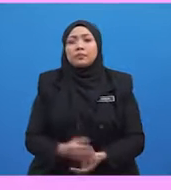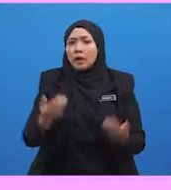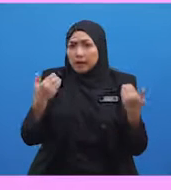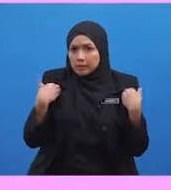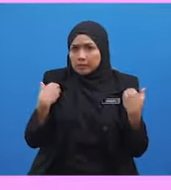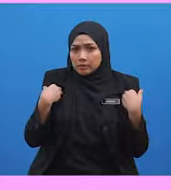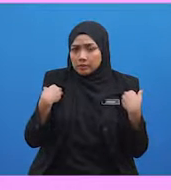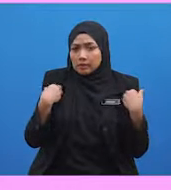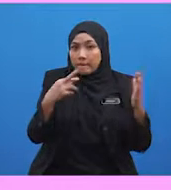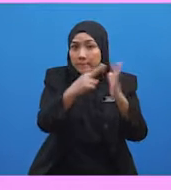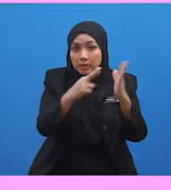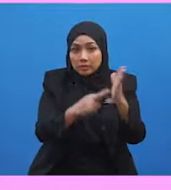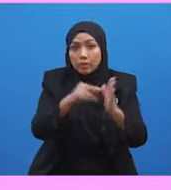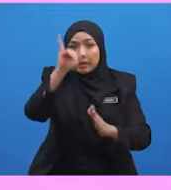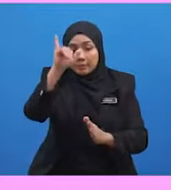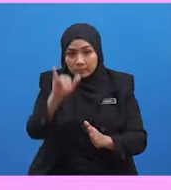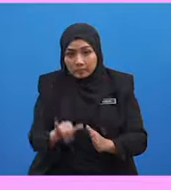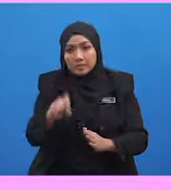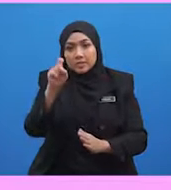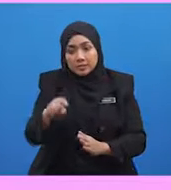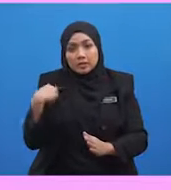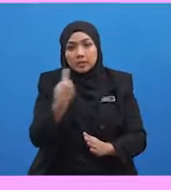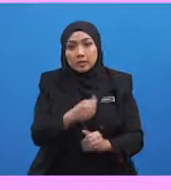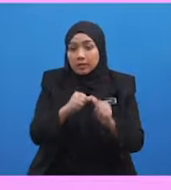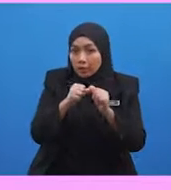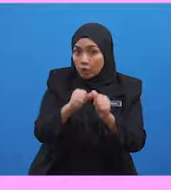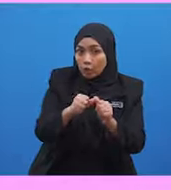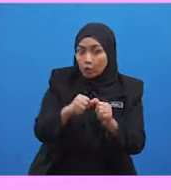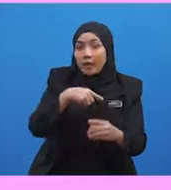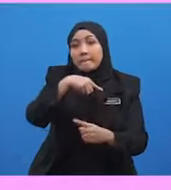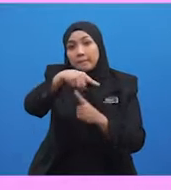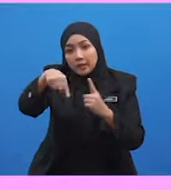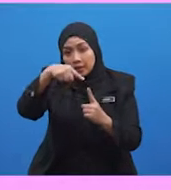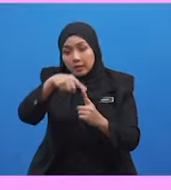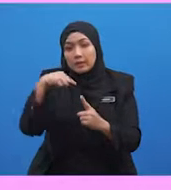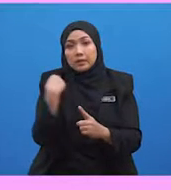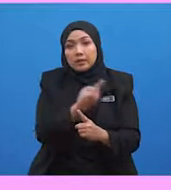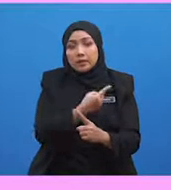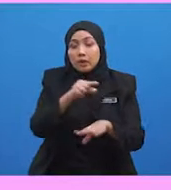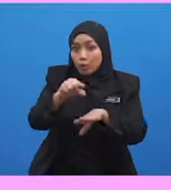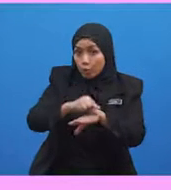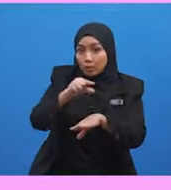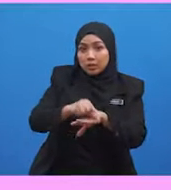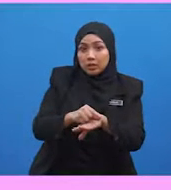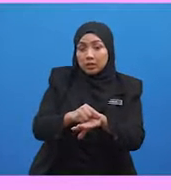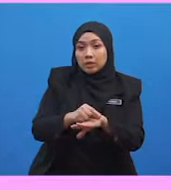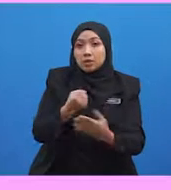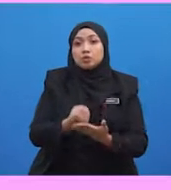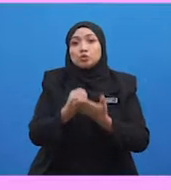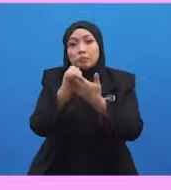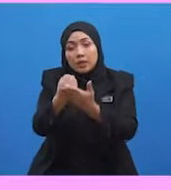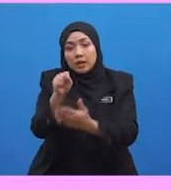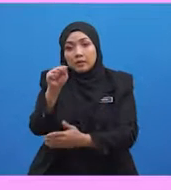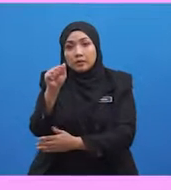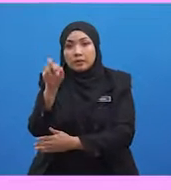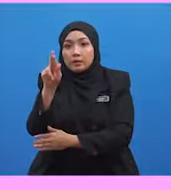Terdapat peraturan yang perlu dipatuhi apabila menggunakan alat membuat keputusan sumbang saran.